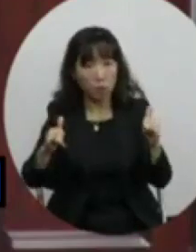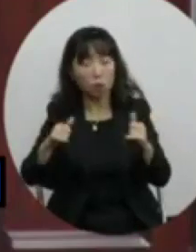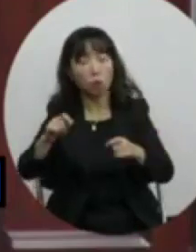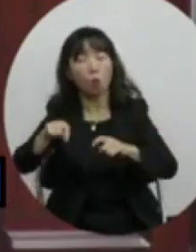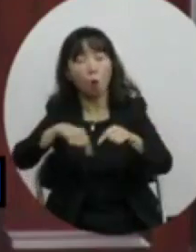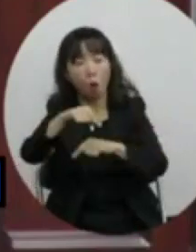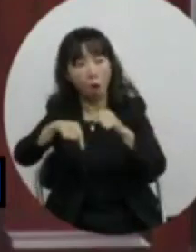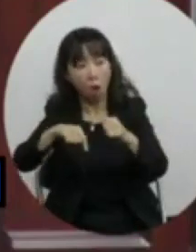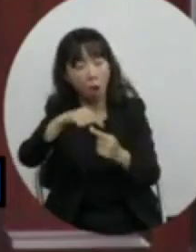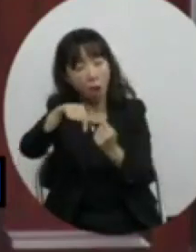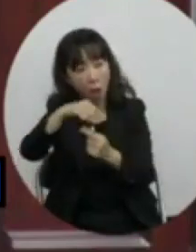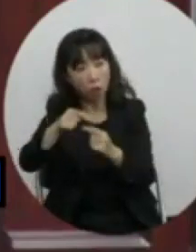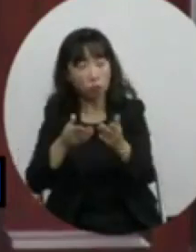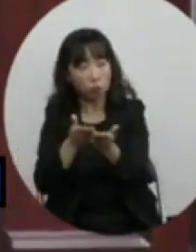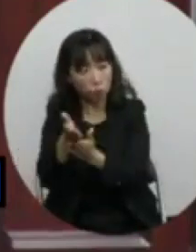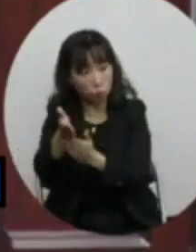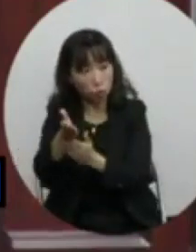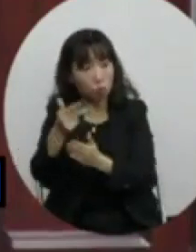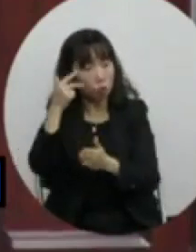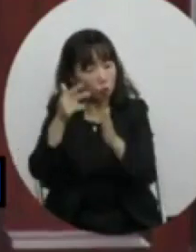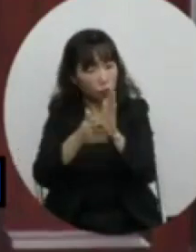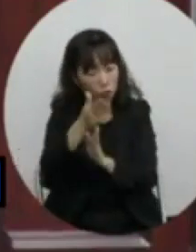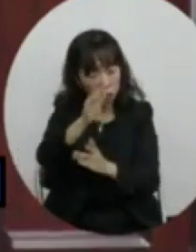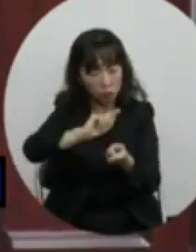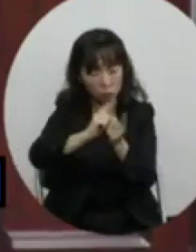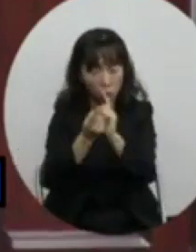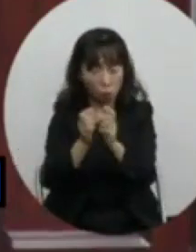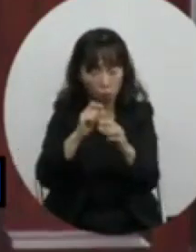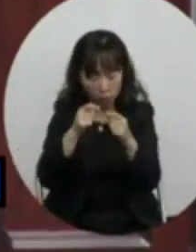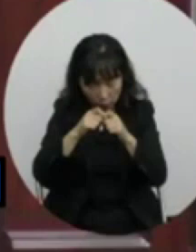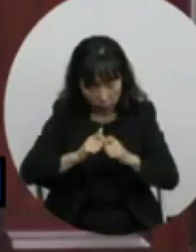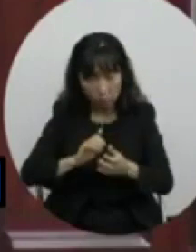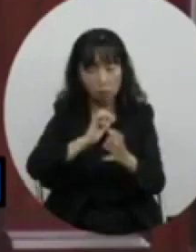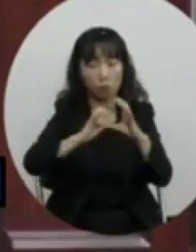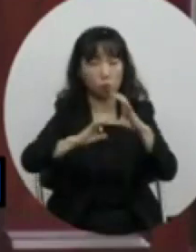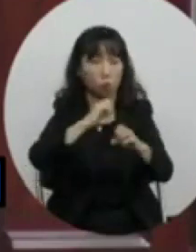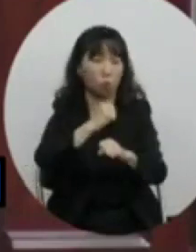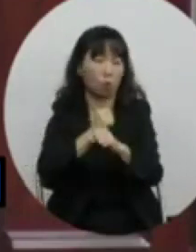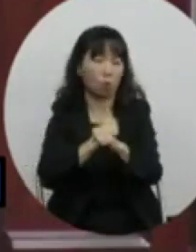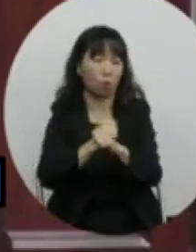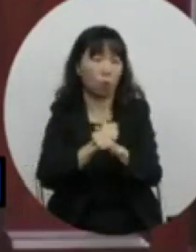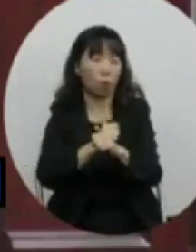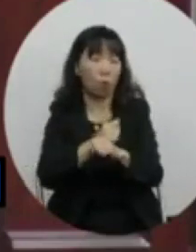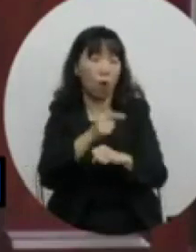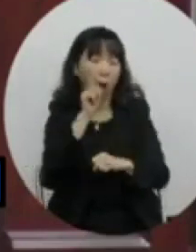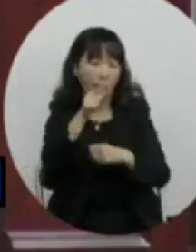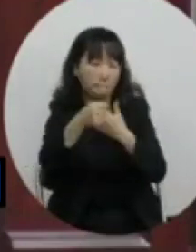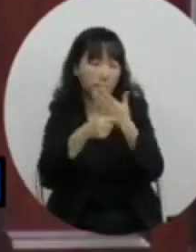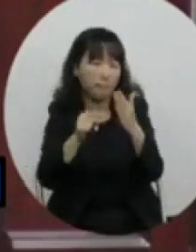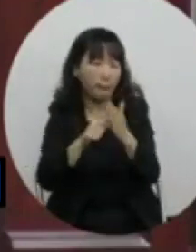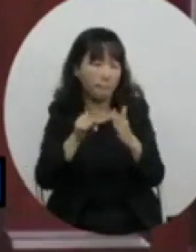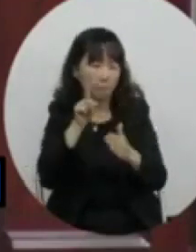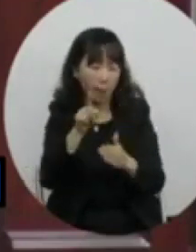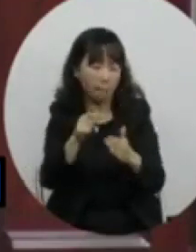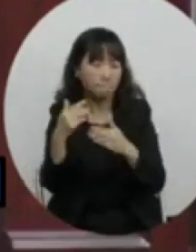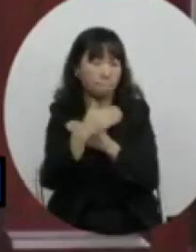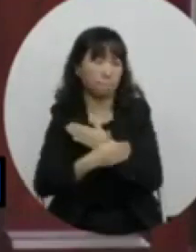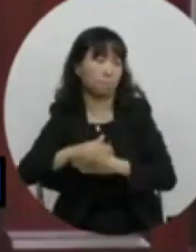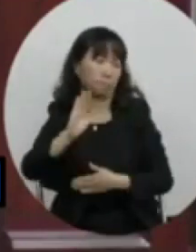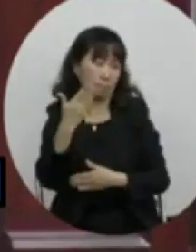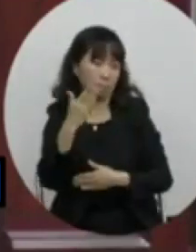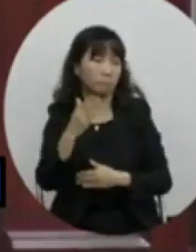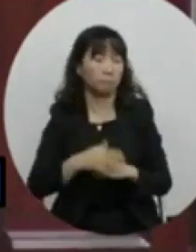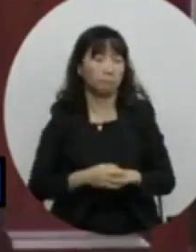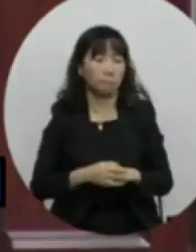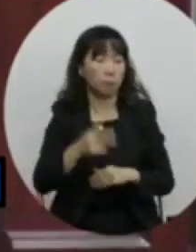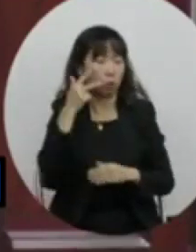행정부와 의회가 머리를 맞대고 긴밀히 소통하며 일심동체가 되어야 한다고 생각합니다. 여주시의